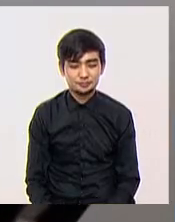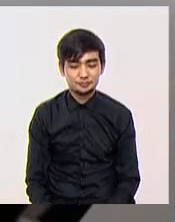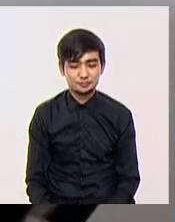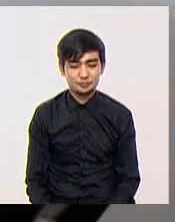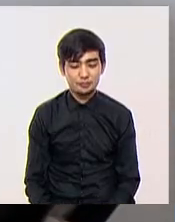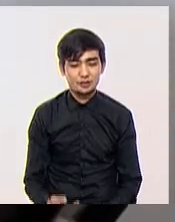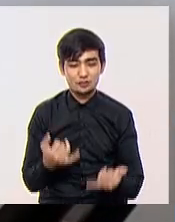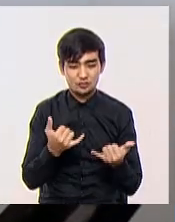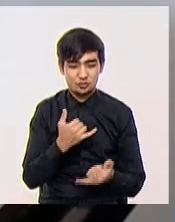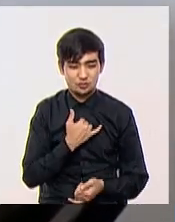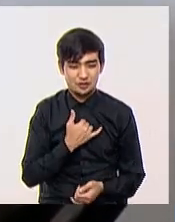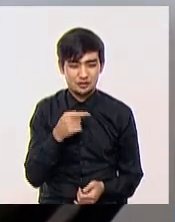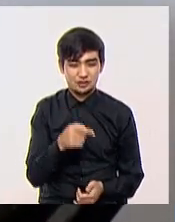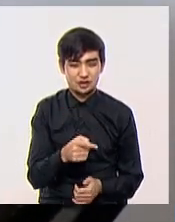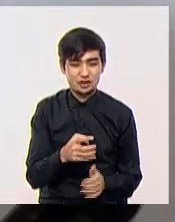Сегодня у нас